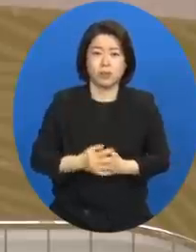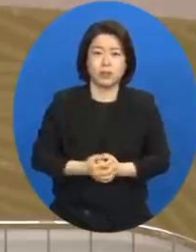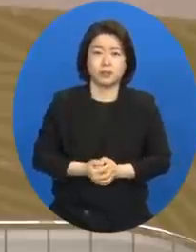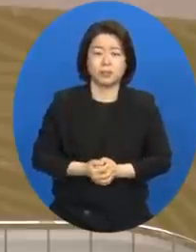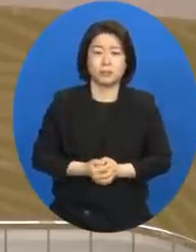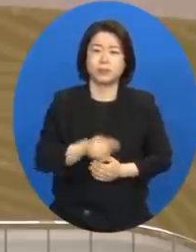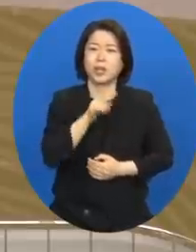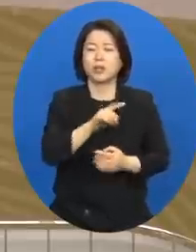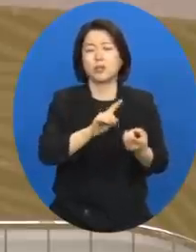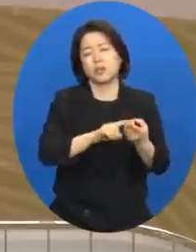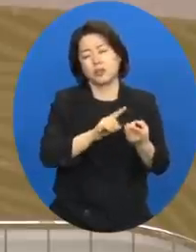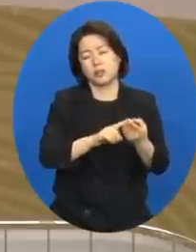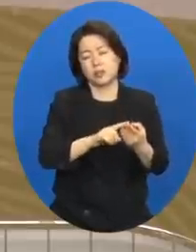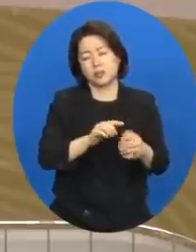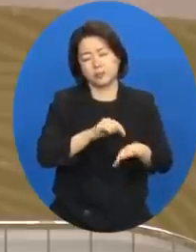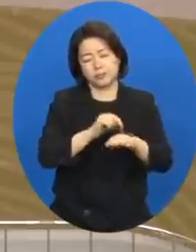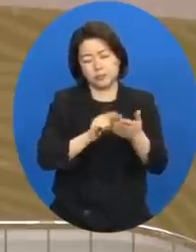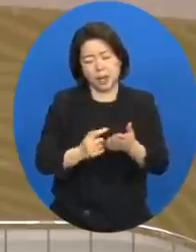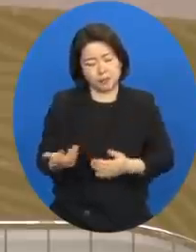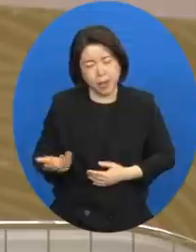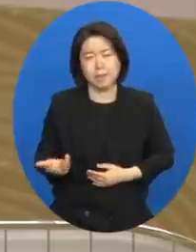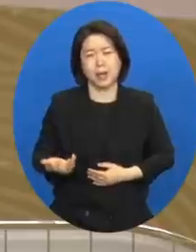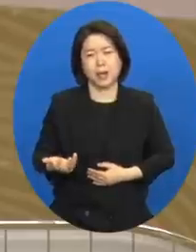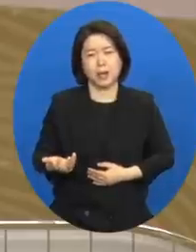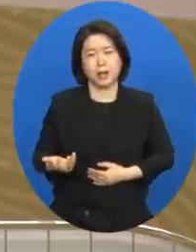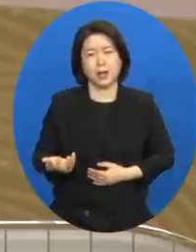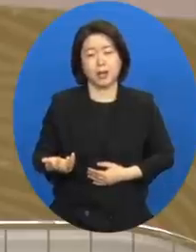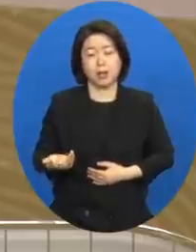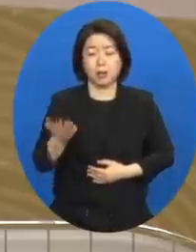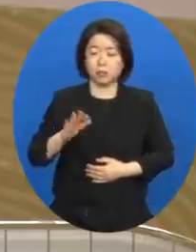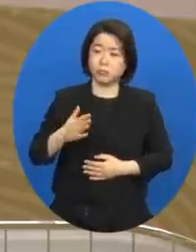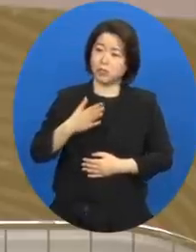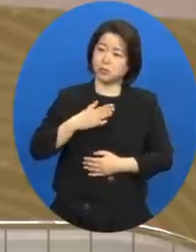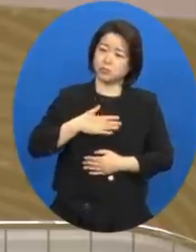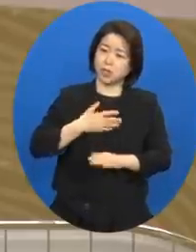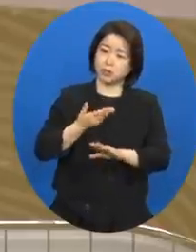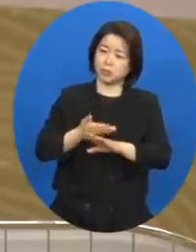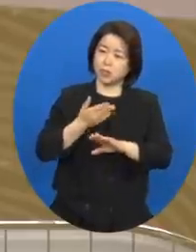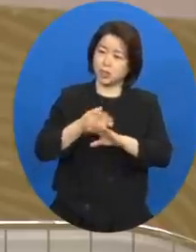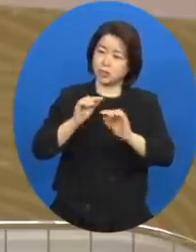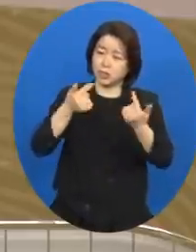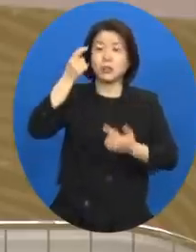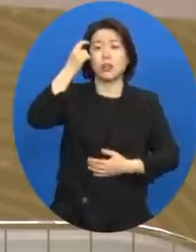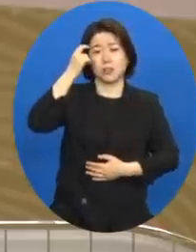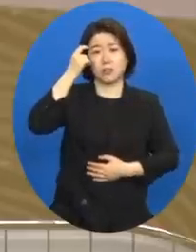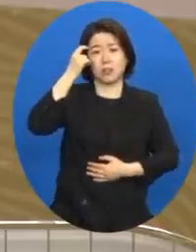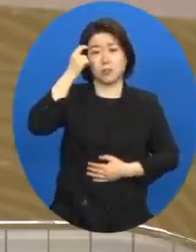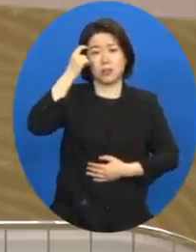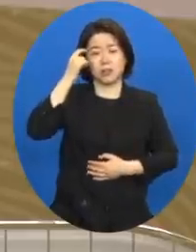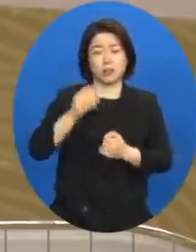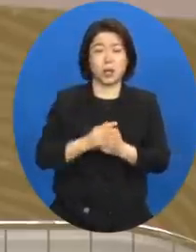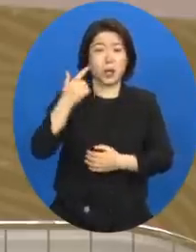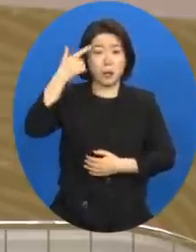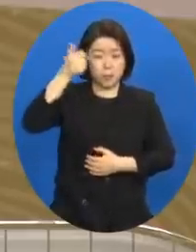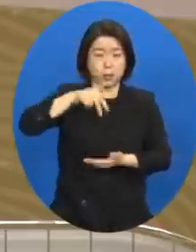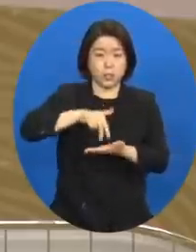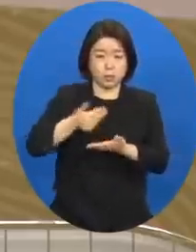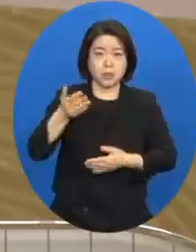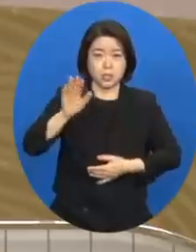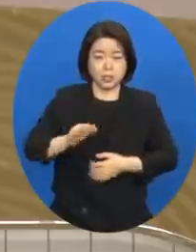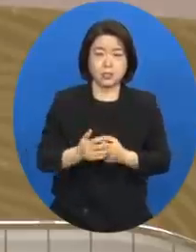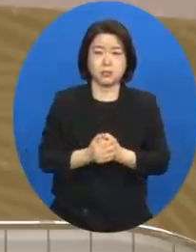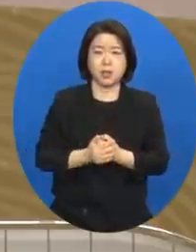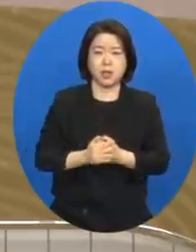그 점이 참 마음이 아프면서도 저도 사실 다를 바가 아니었던 거예요. 목사면서도